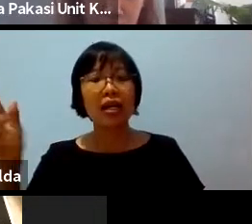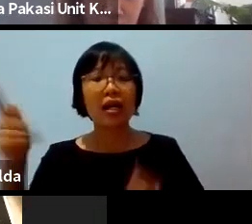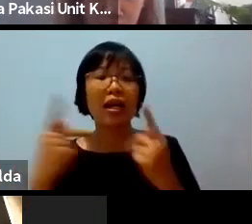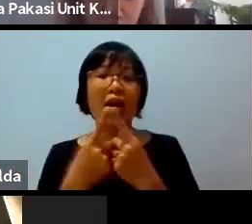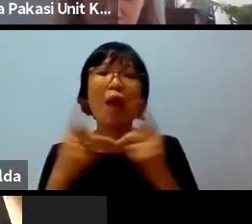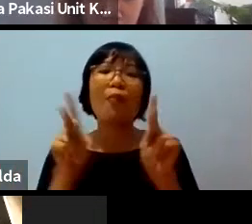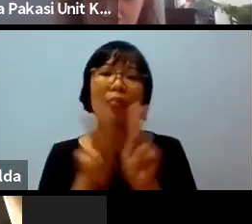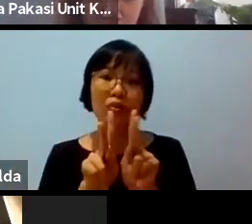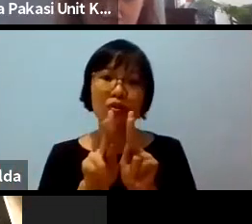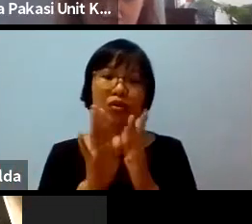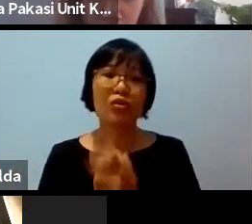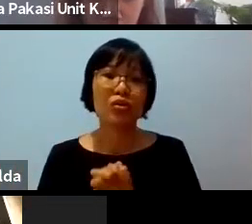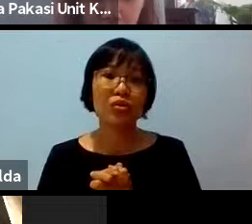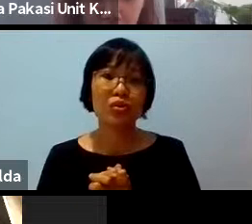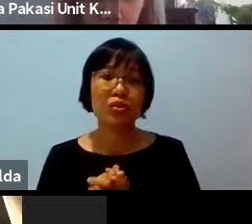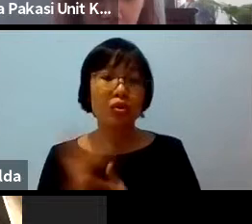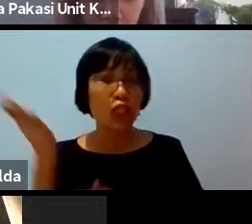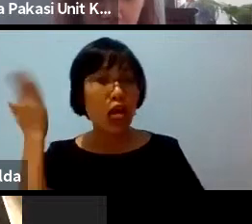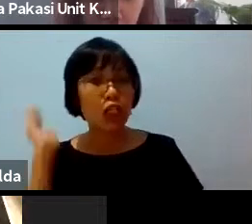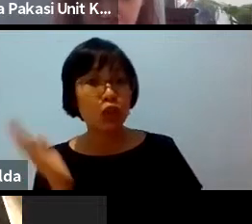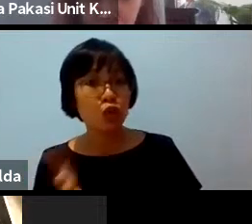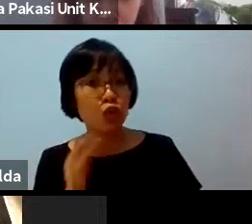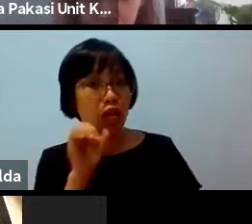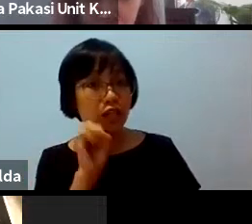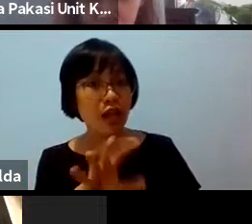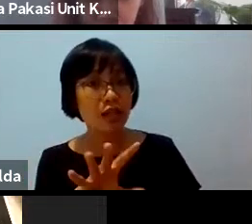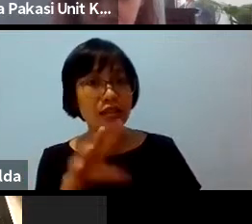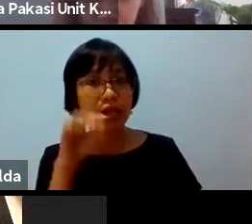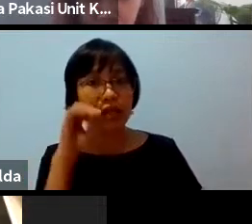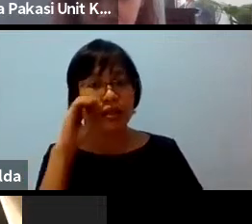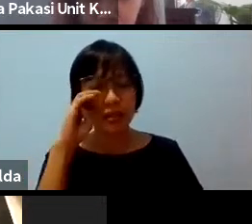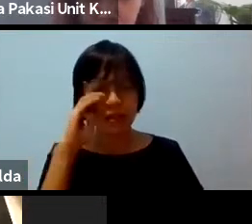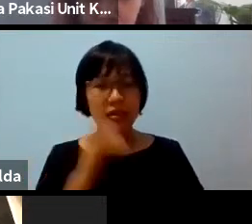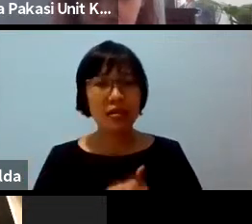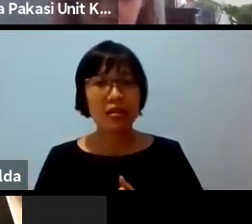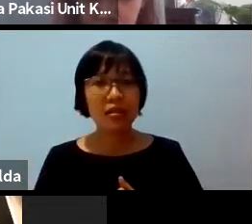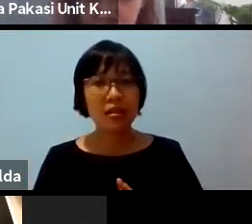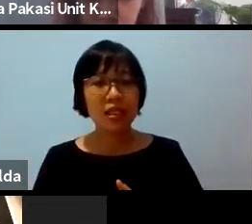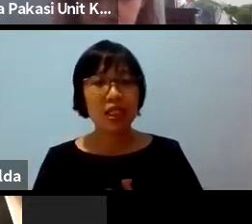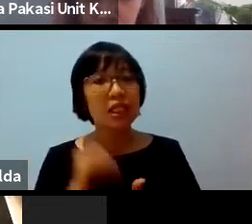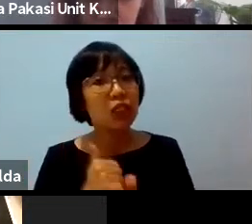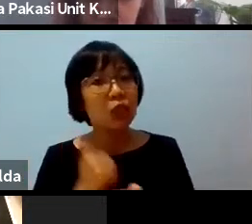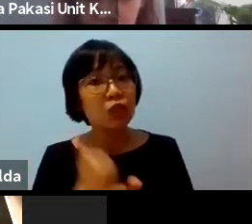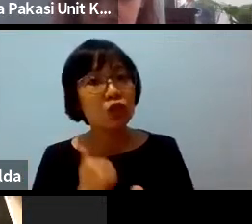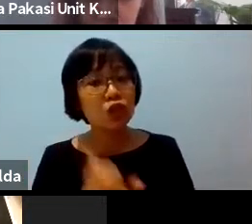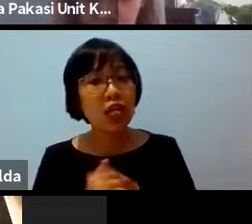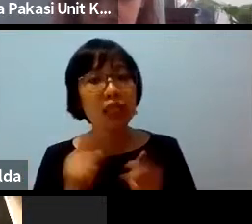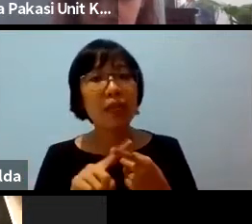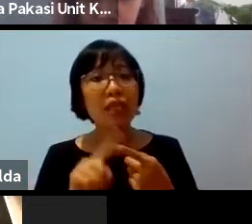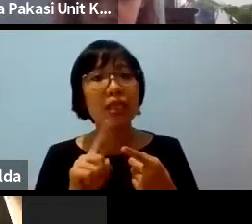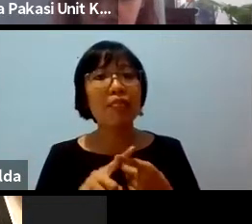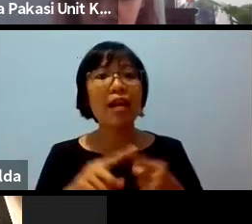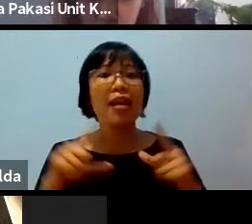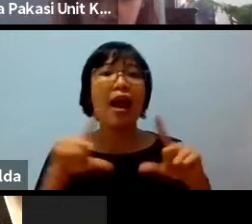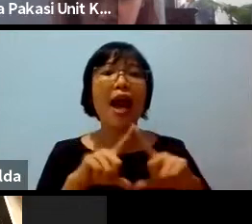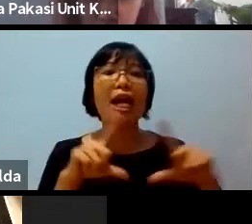Ira udah menjelaskan soal bahwa sebenarnya teman-teman akademisi di kampus ini kan juga